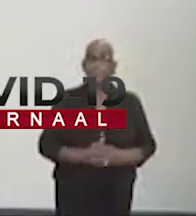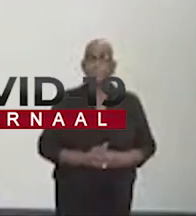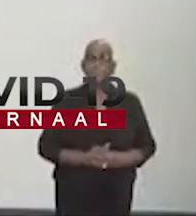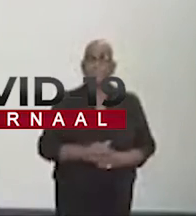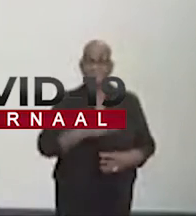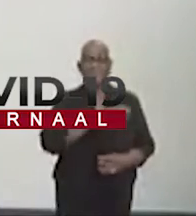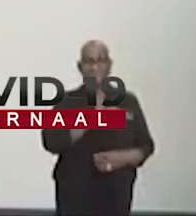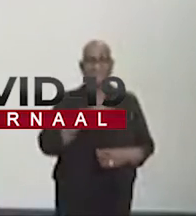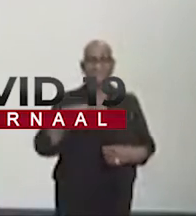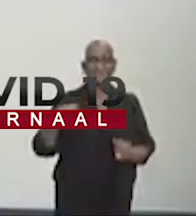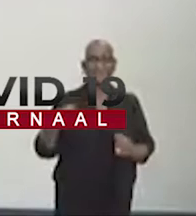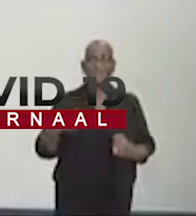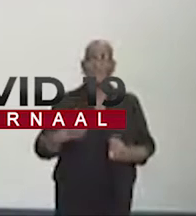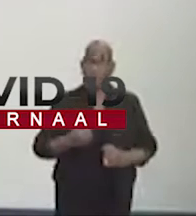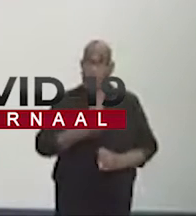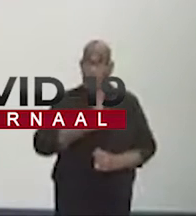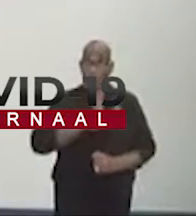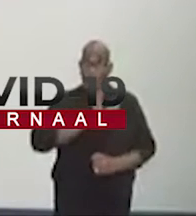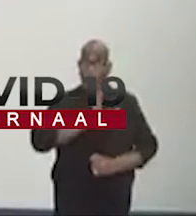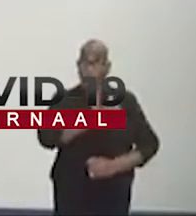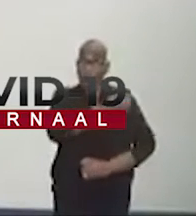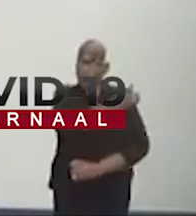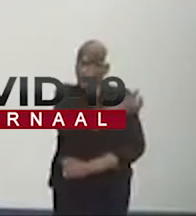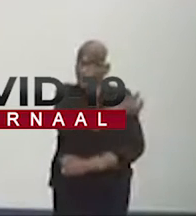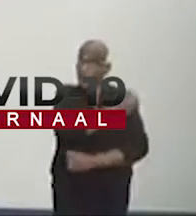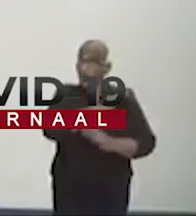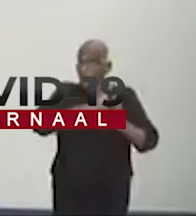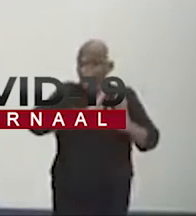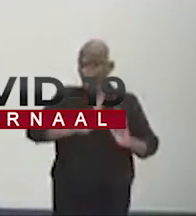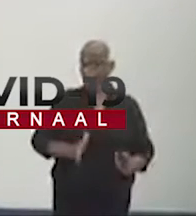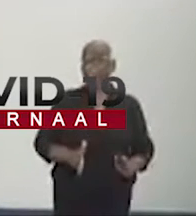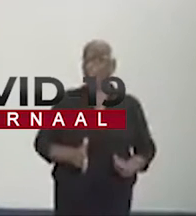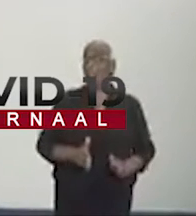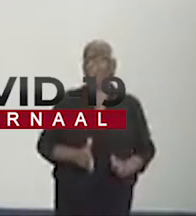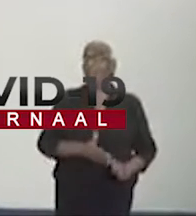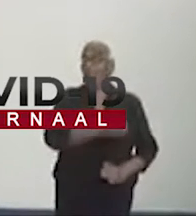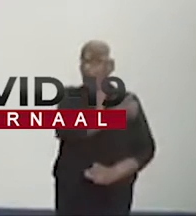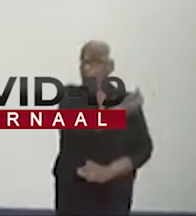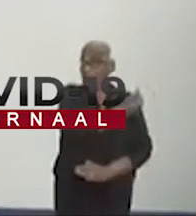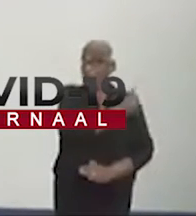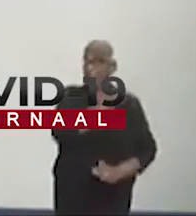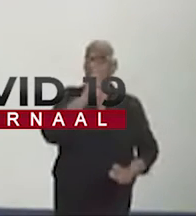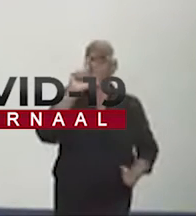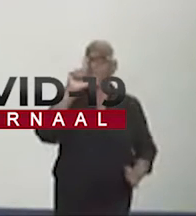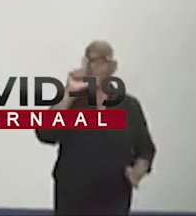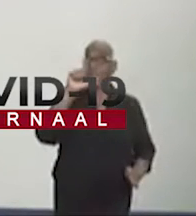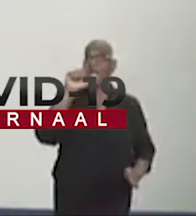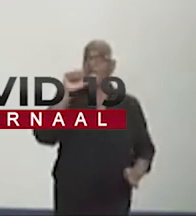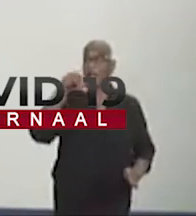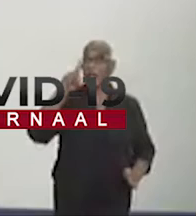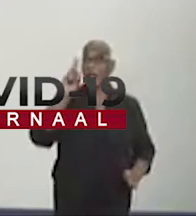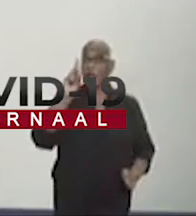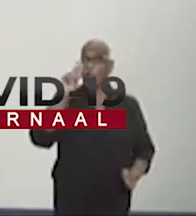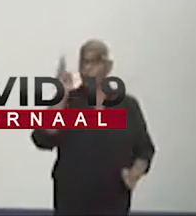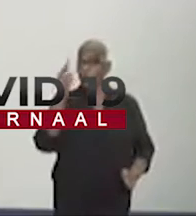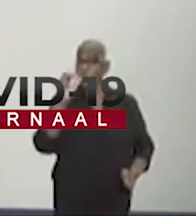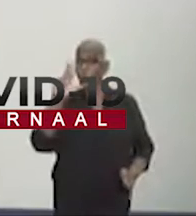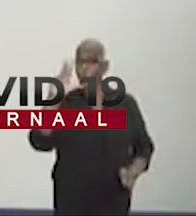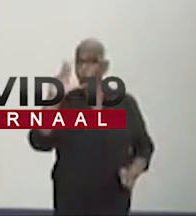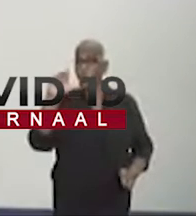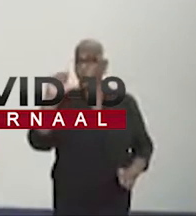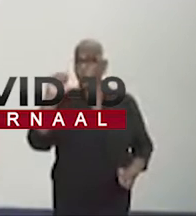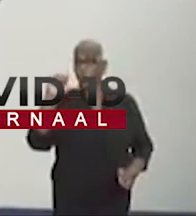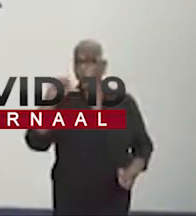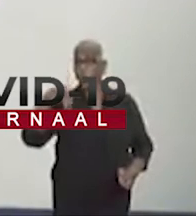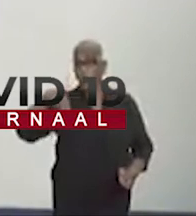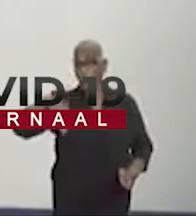We hebben ook vaccinaties gedaan in dorp Ladouani, de eerste vaccinatie, waar